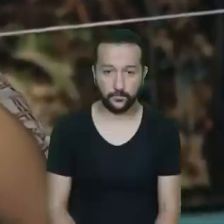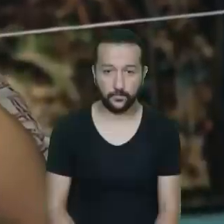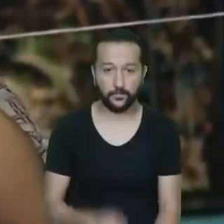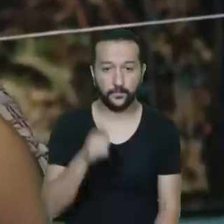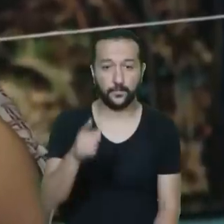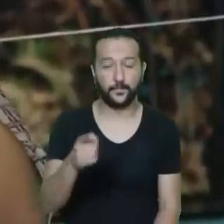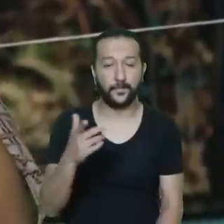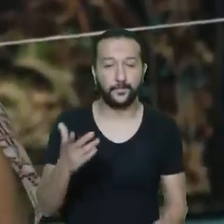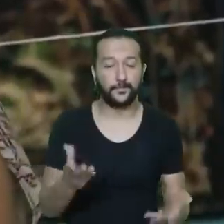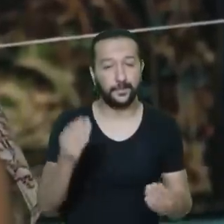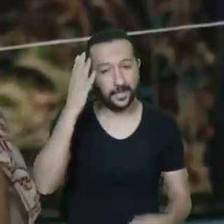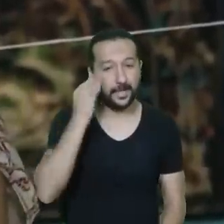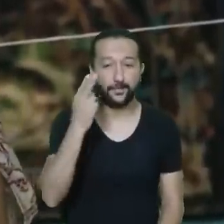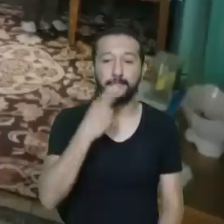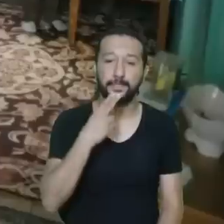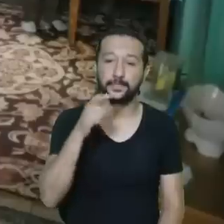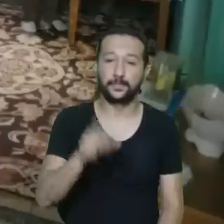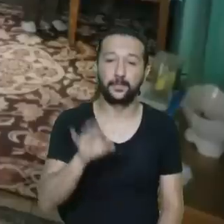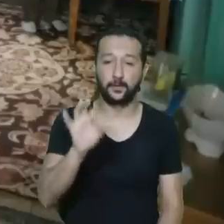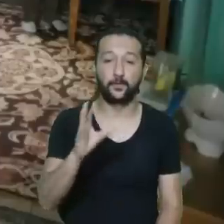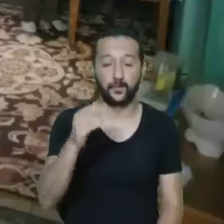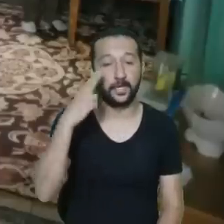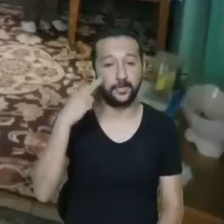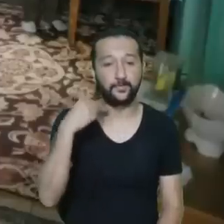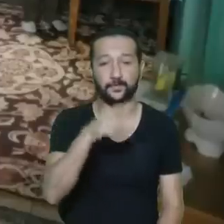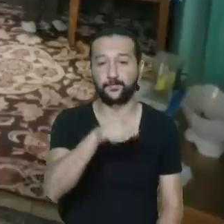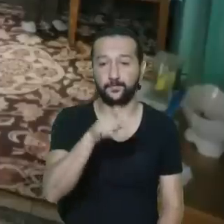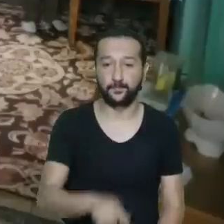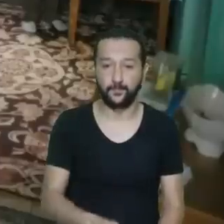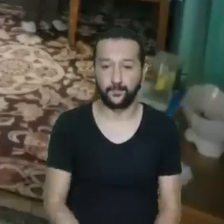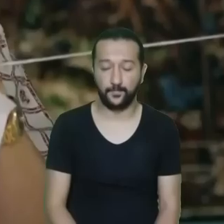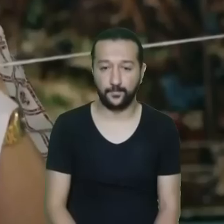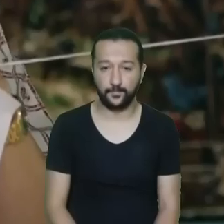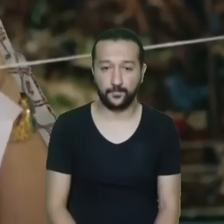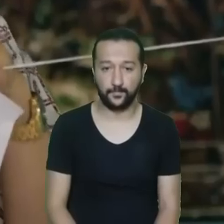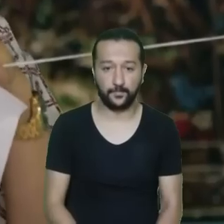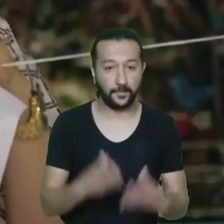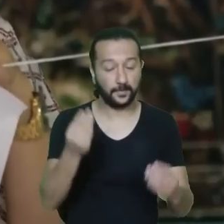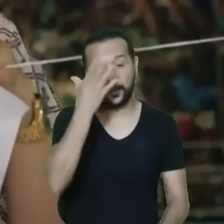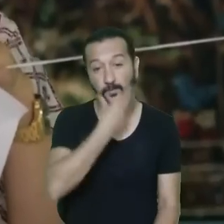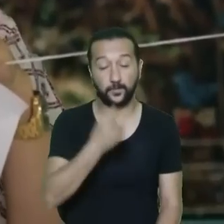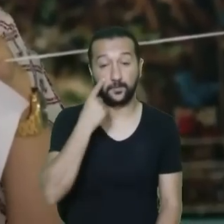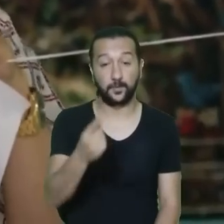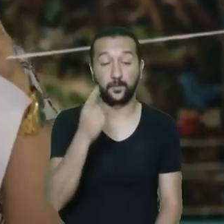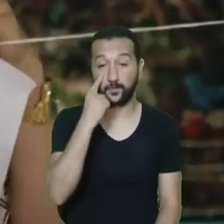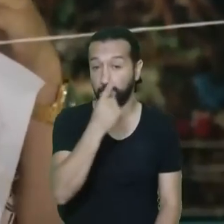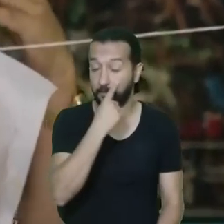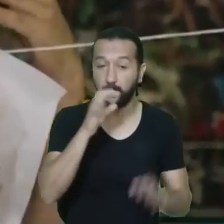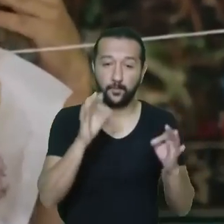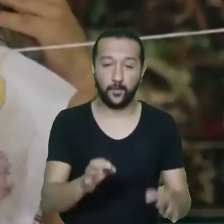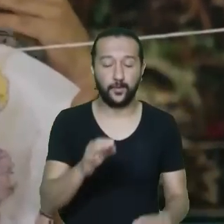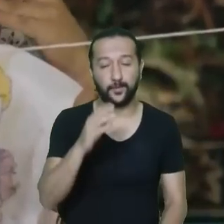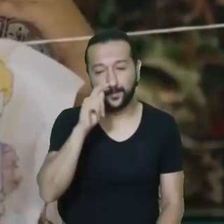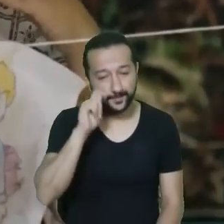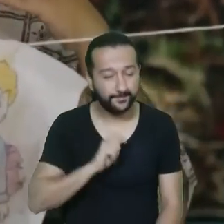Ne kadar da anlayışlı bir kızdı öyle. Çok da edepli. Ne kadar da güzel bakıyordu. Böyle